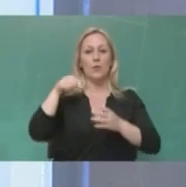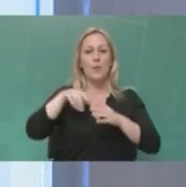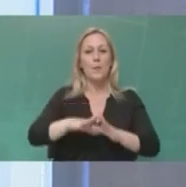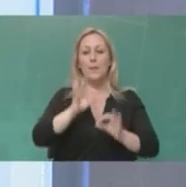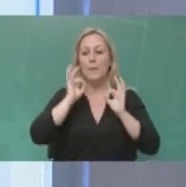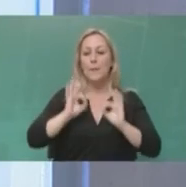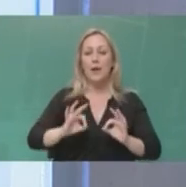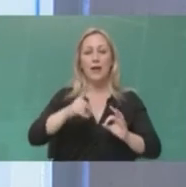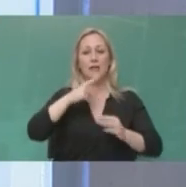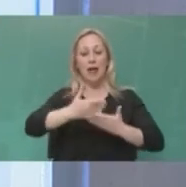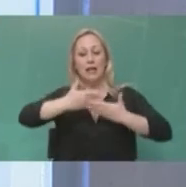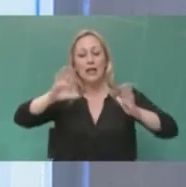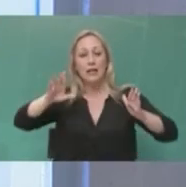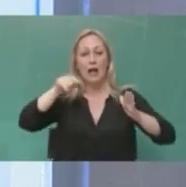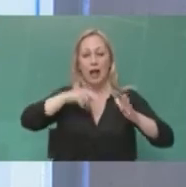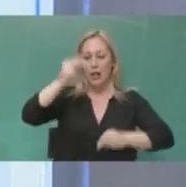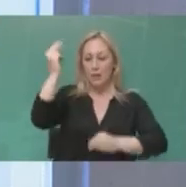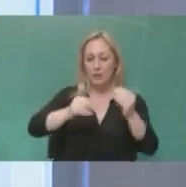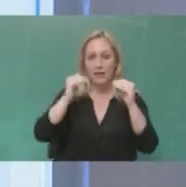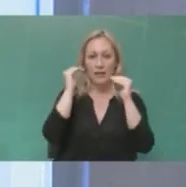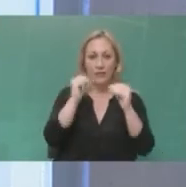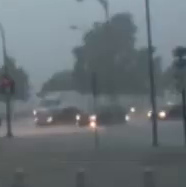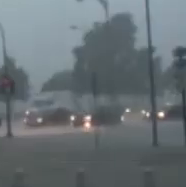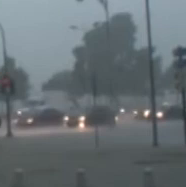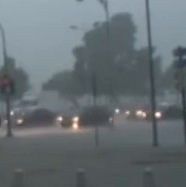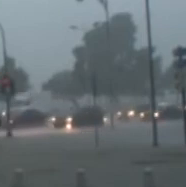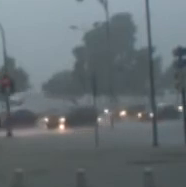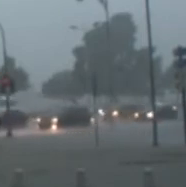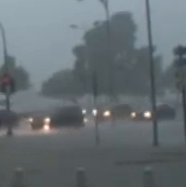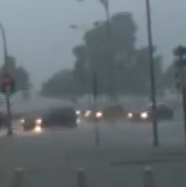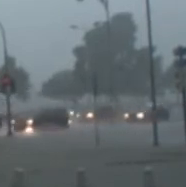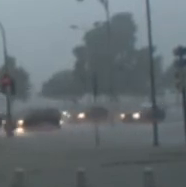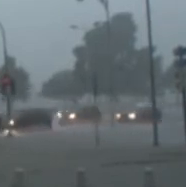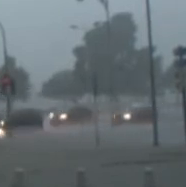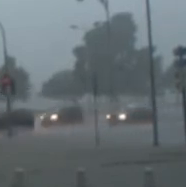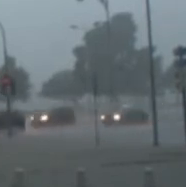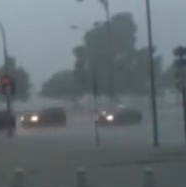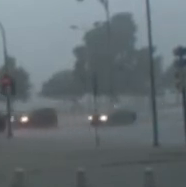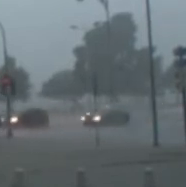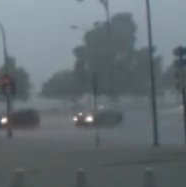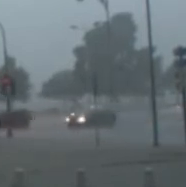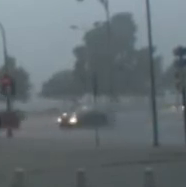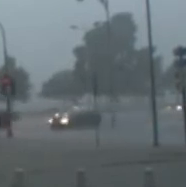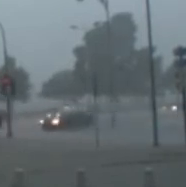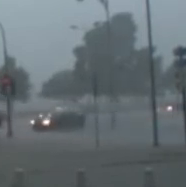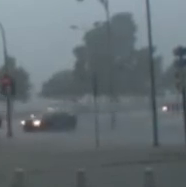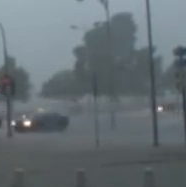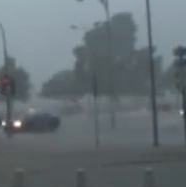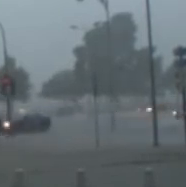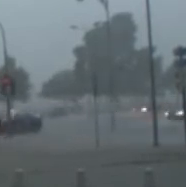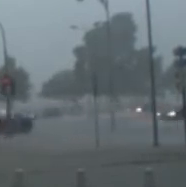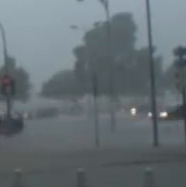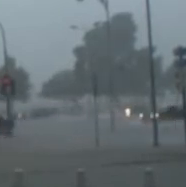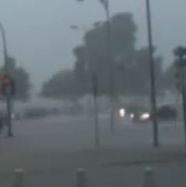εξυπνακισμούς είναι βέβαιο πως τα φυσικά φαινόμενα δεν συγχωρούν. Εξειρετοί διαφόρων παρατάξεων, η Παναγιώτη